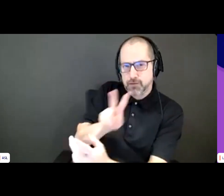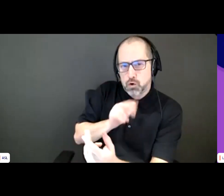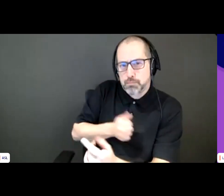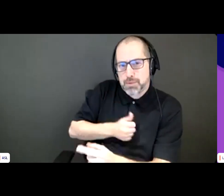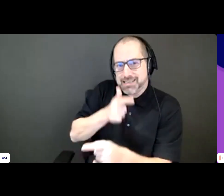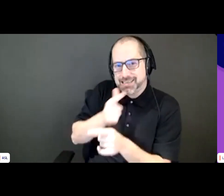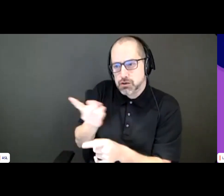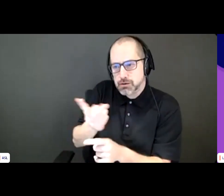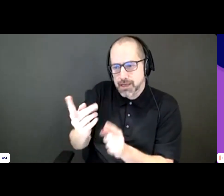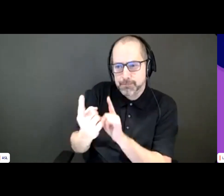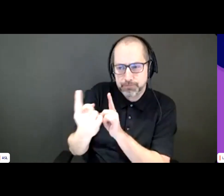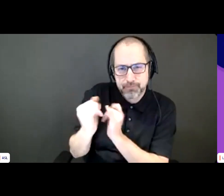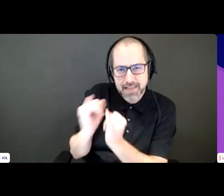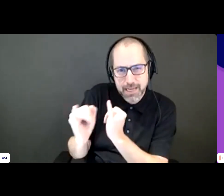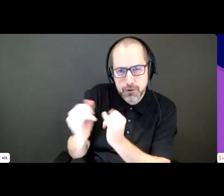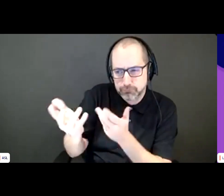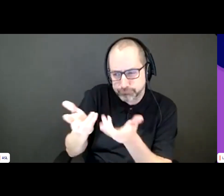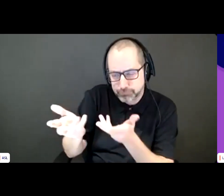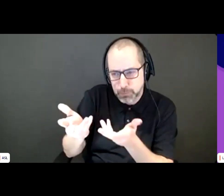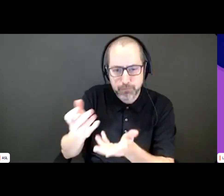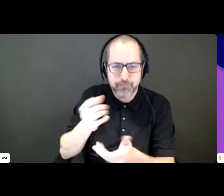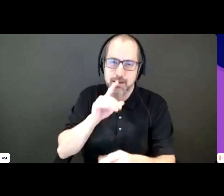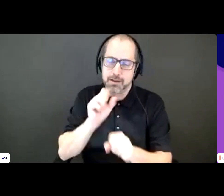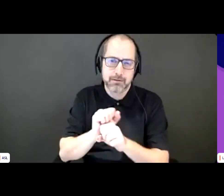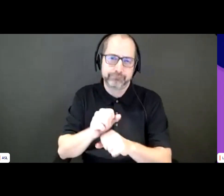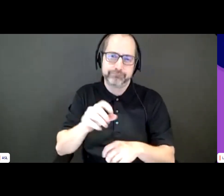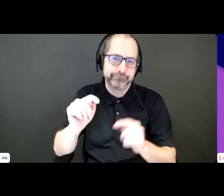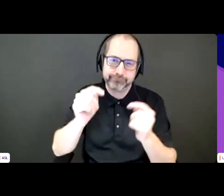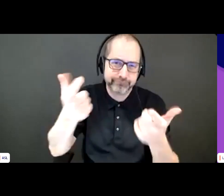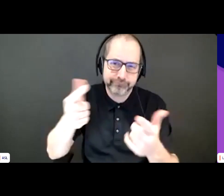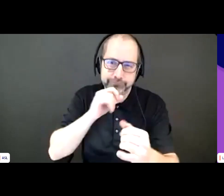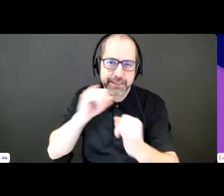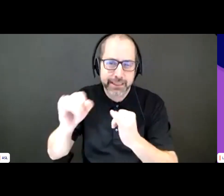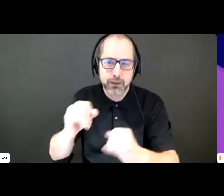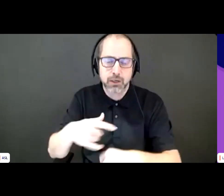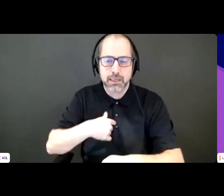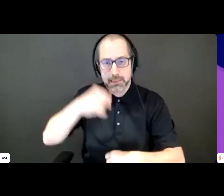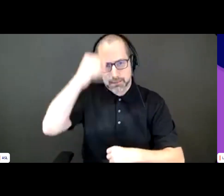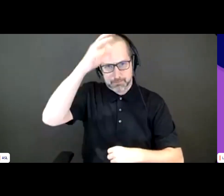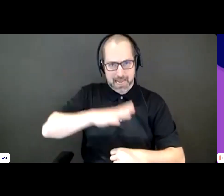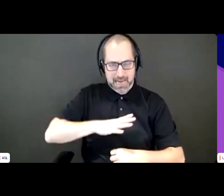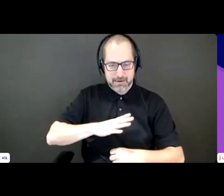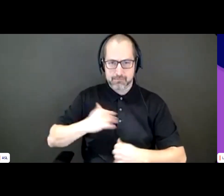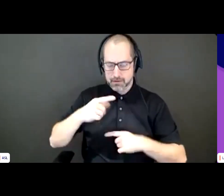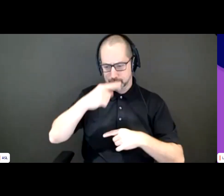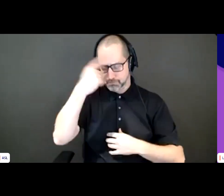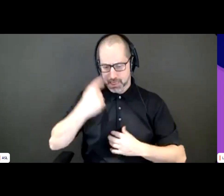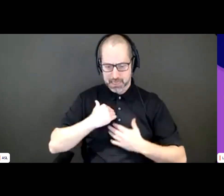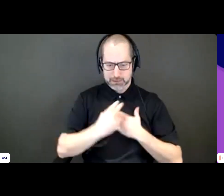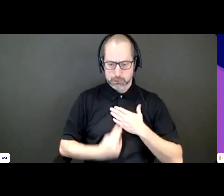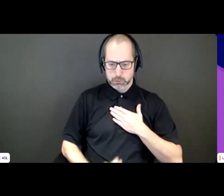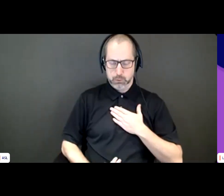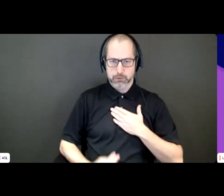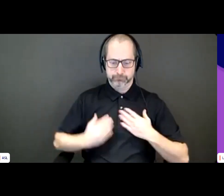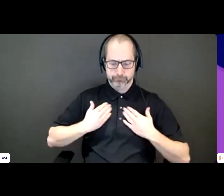le processus a été très mal fait l'homme était un habit noir il avait une mallette